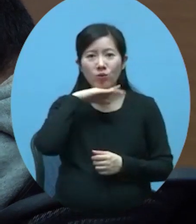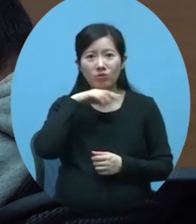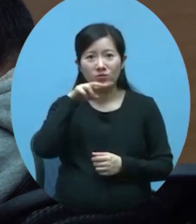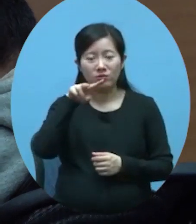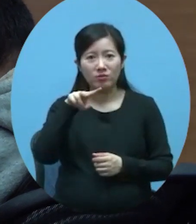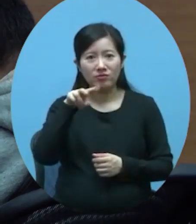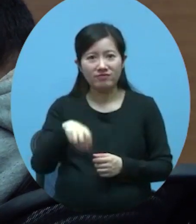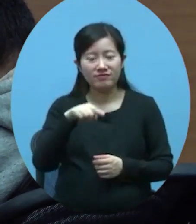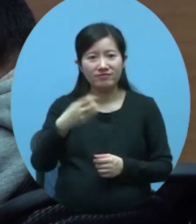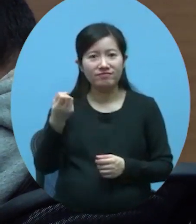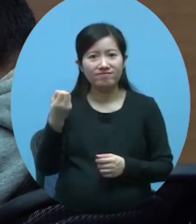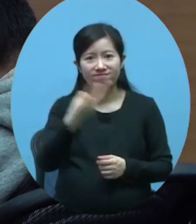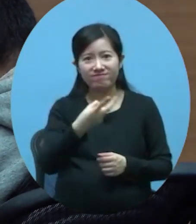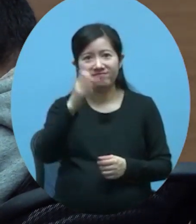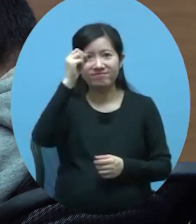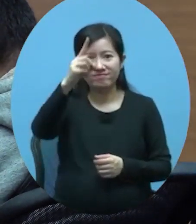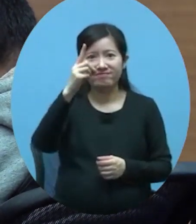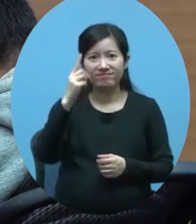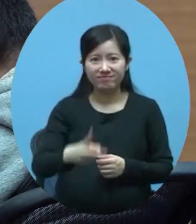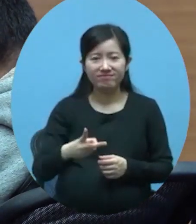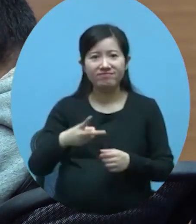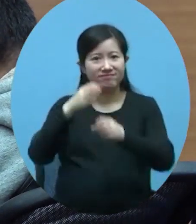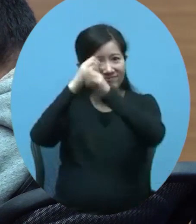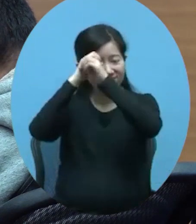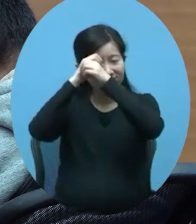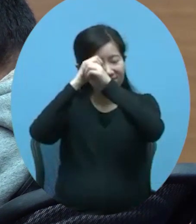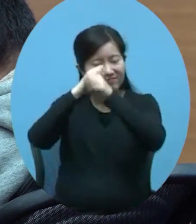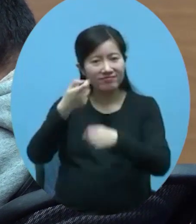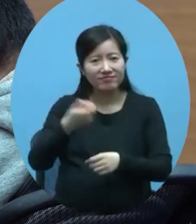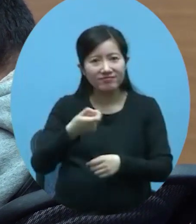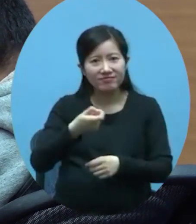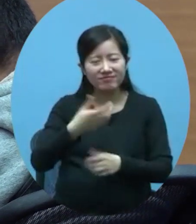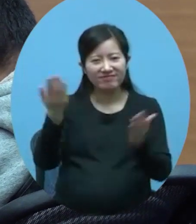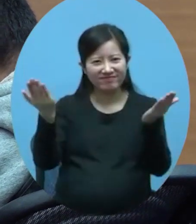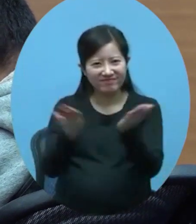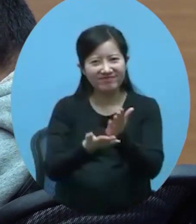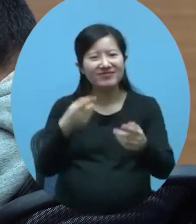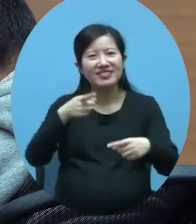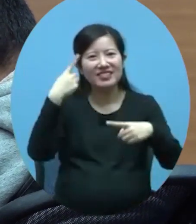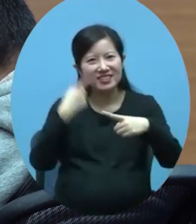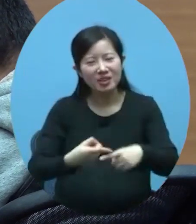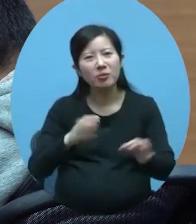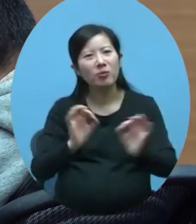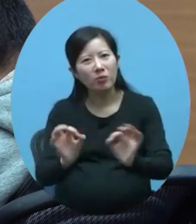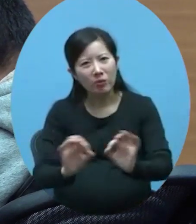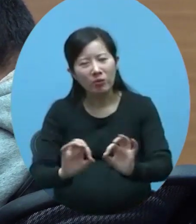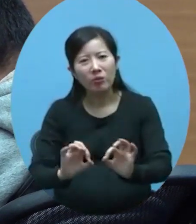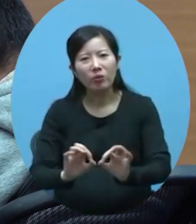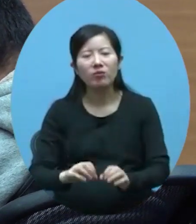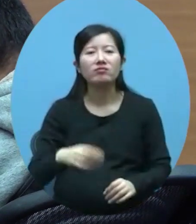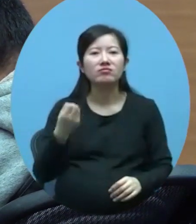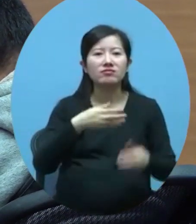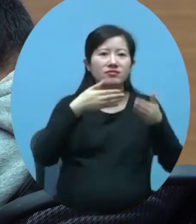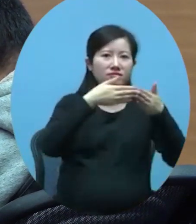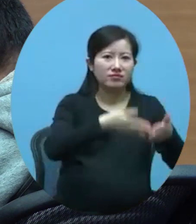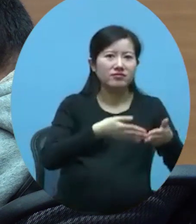做兩次做到多一次快速測試去確保萬無一失最後都想問一下鑽石公主號